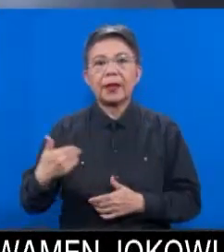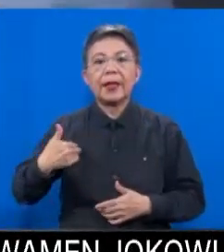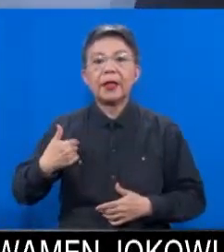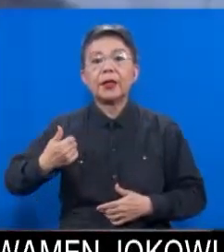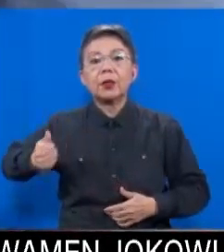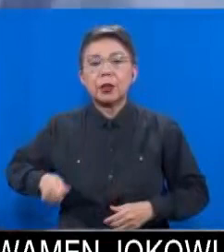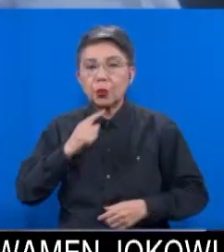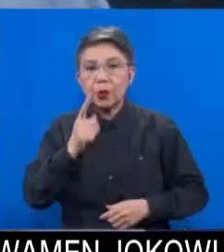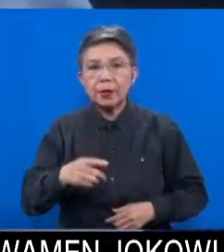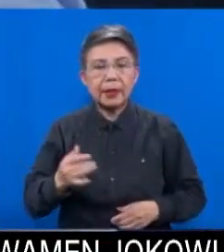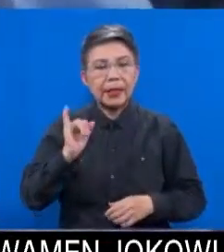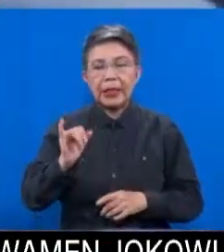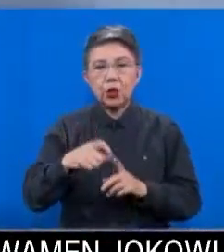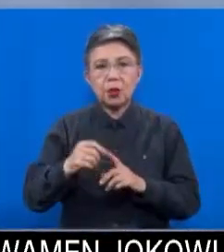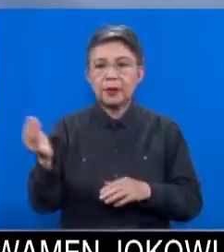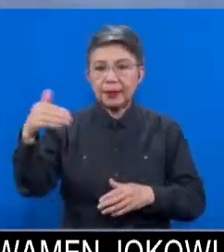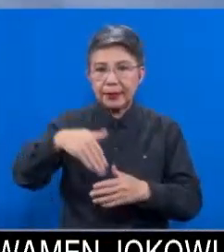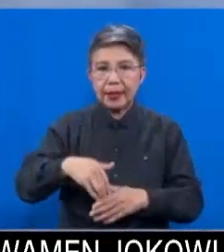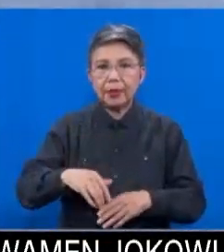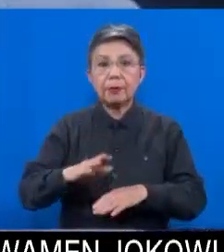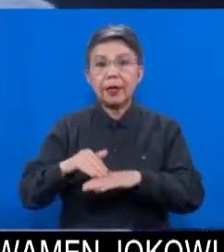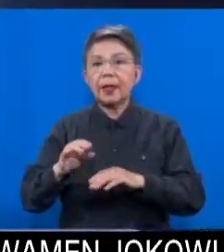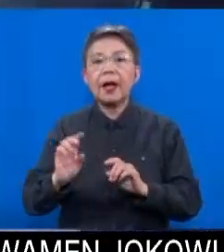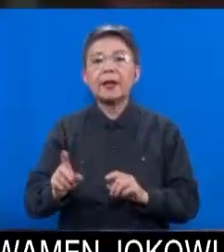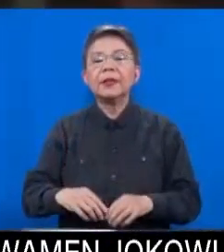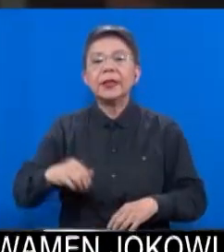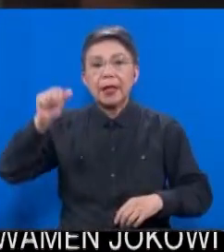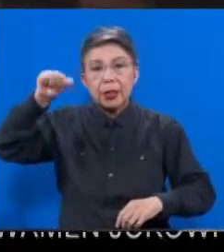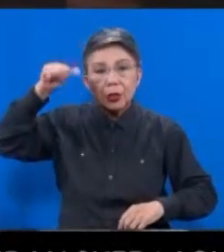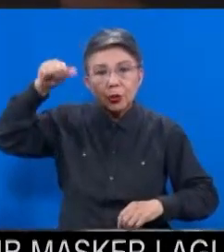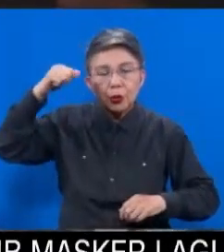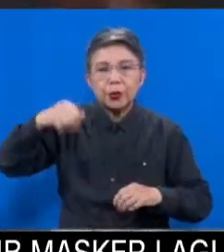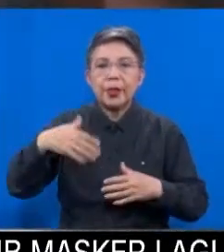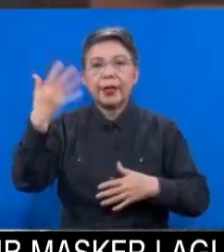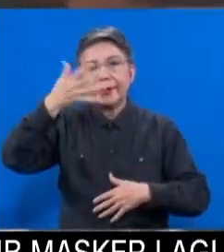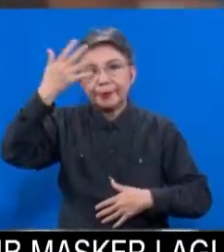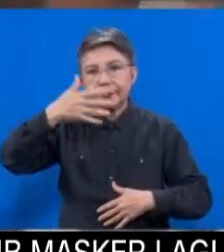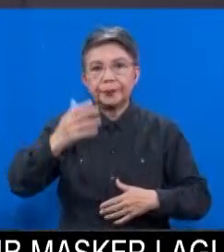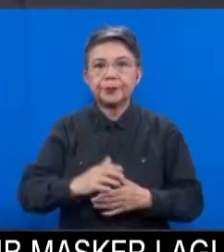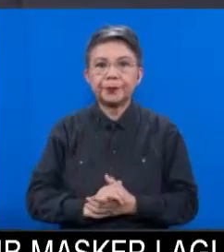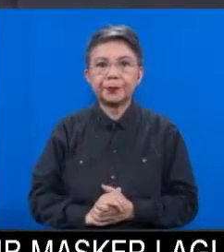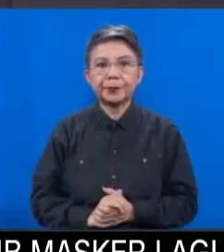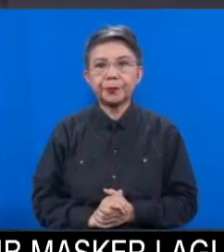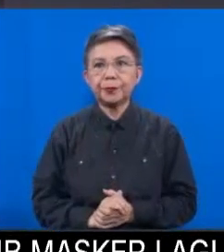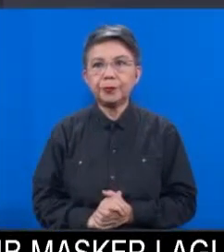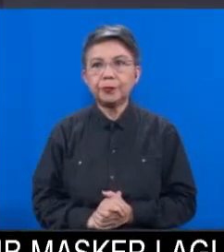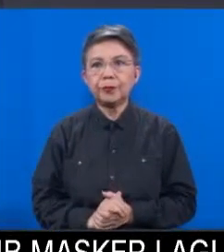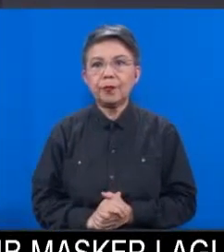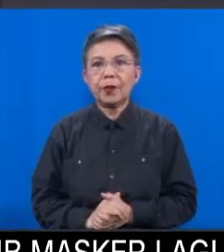menjelaskan Iko tidak dapat hadir dalam pemeriksaan kali ini lantaran masih padat aktivitas. Hari ini